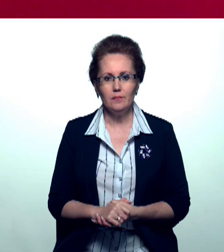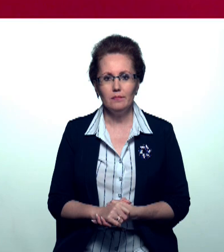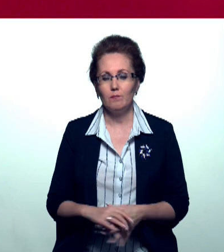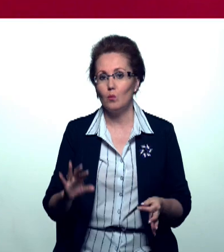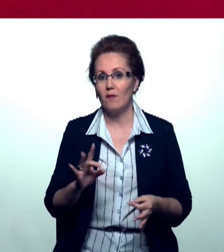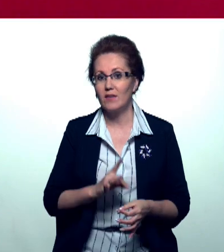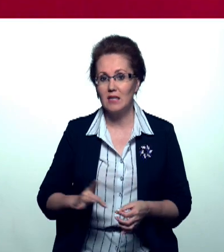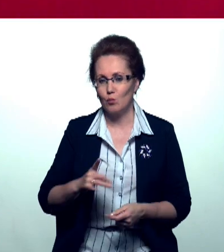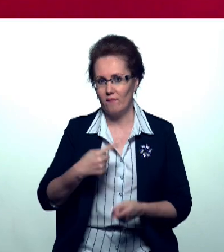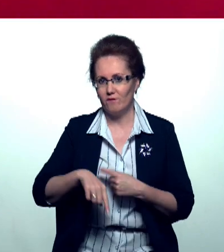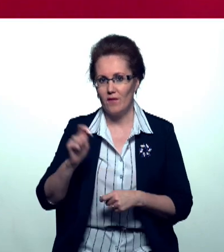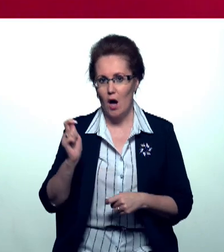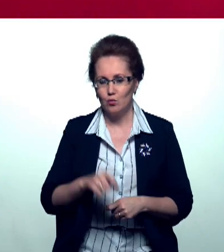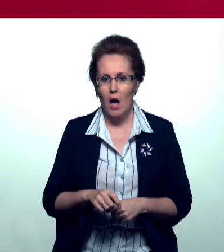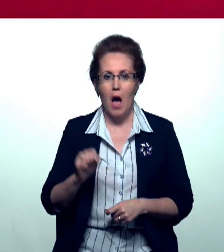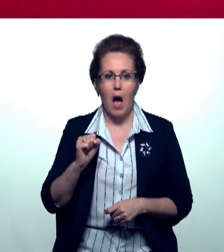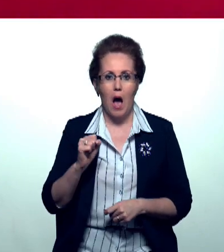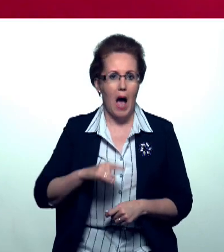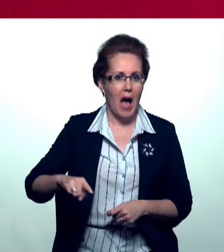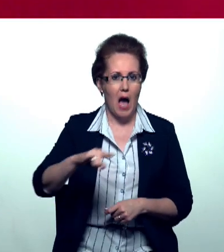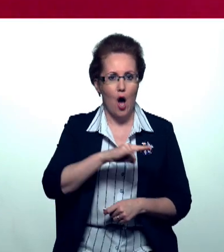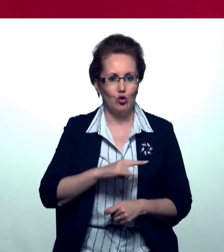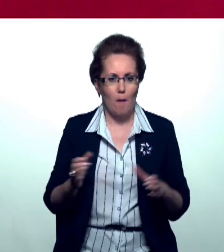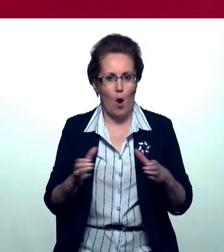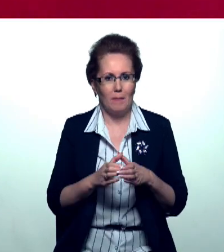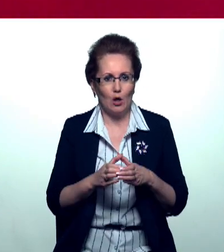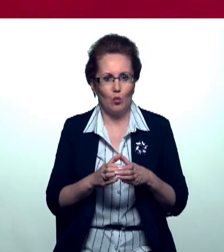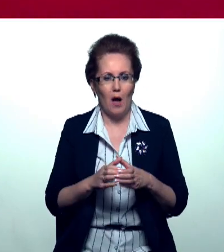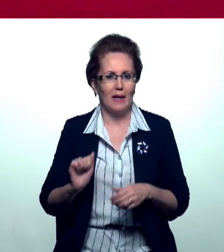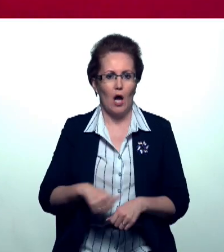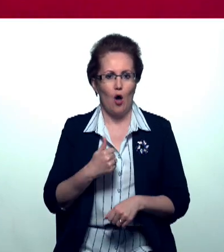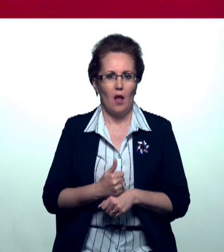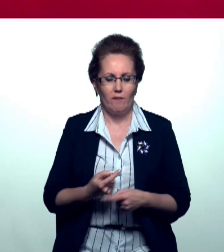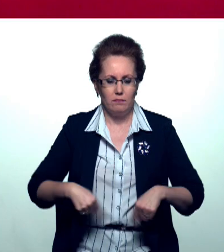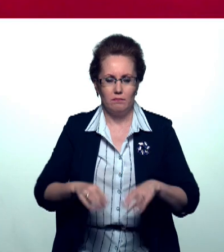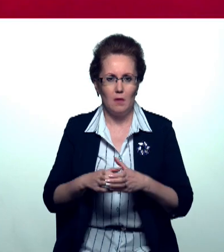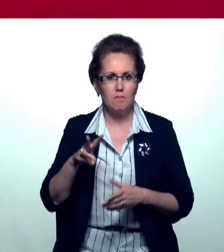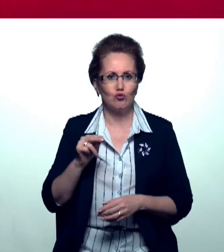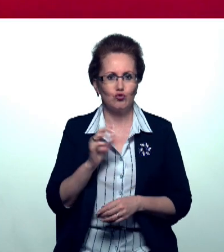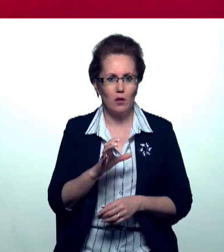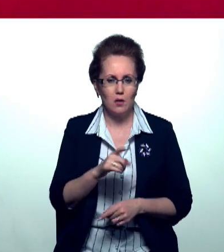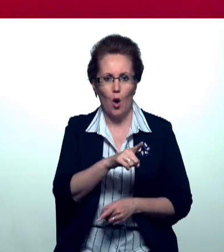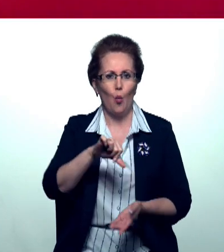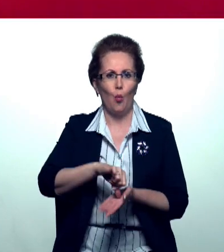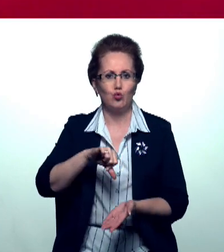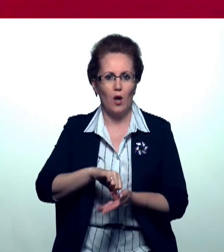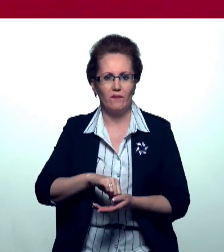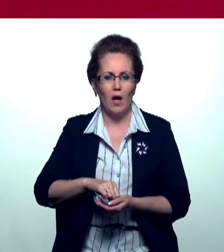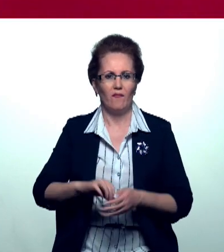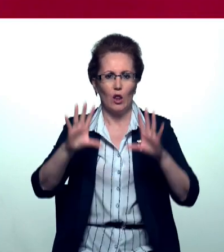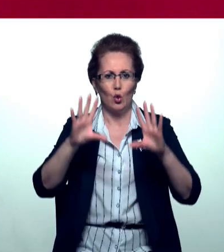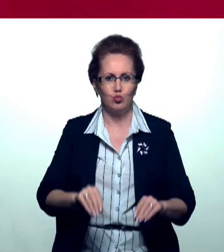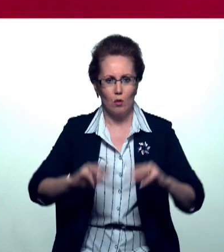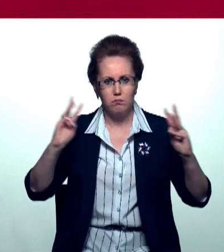В республику вернулась аэромобильная группа регионального главка МЧС, которая принимала участие в тушении лесных пожаров в